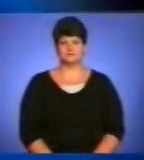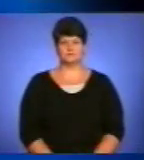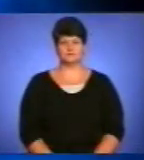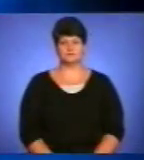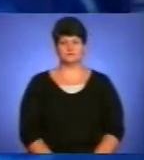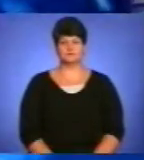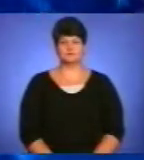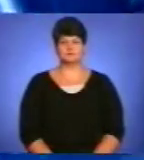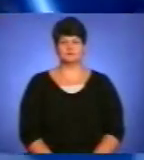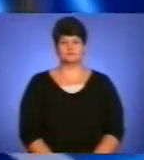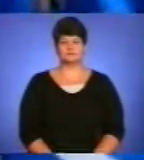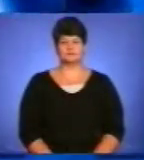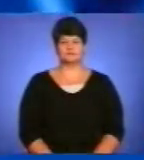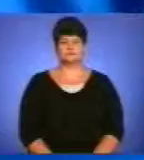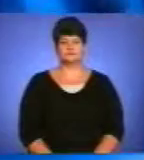Музика